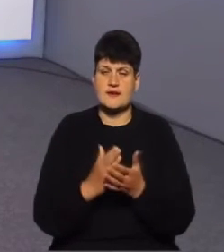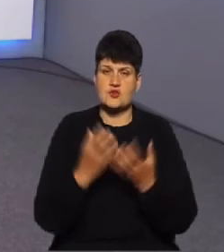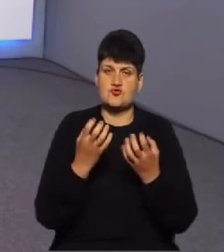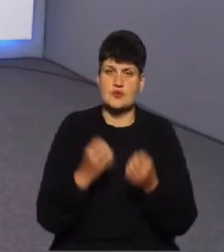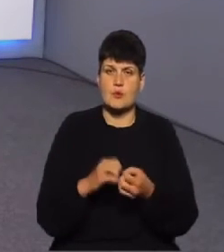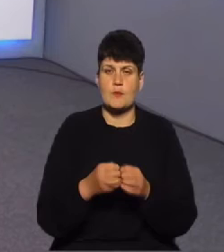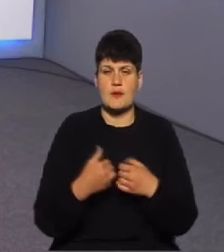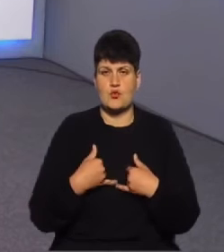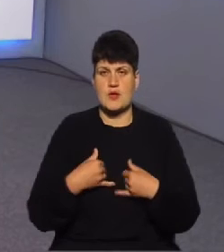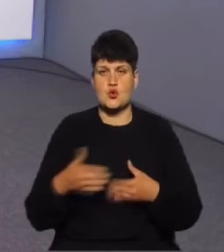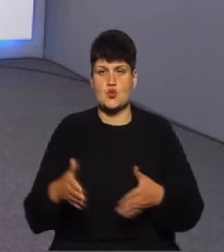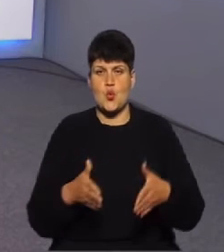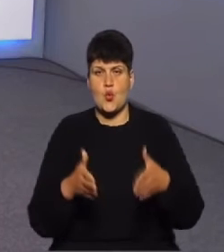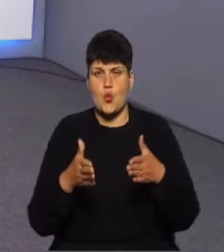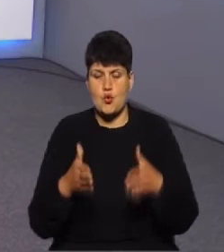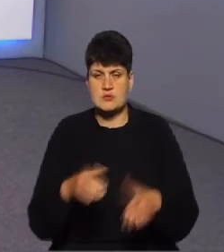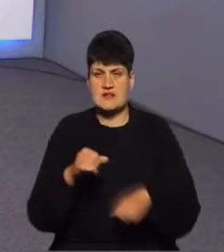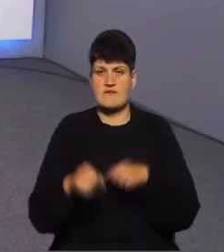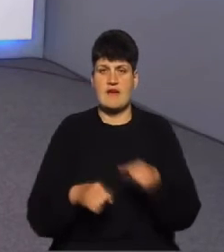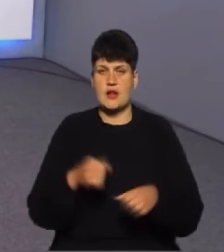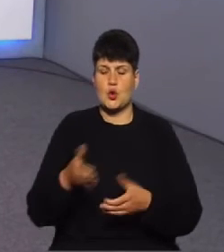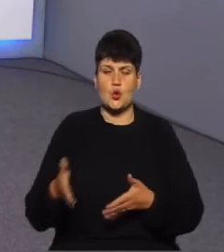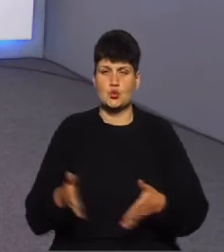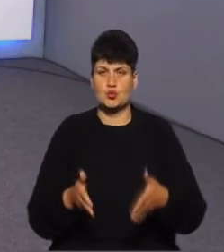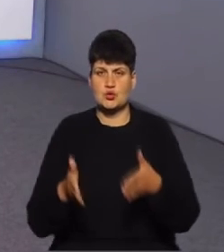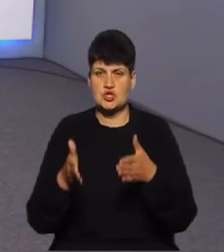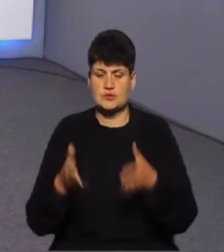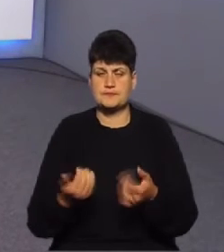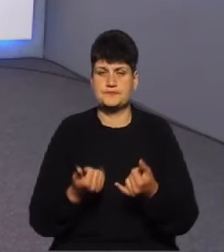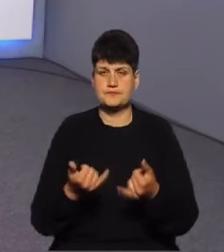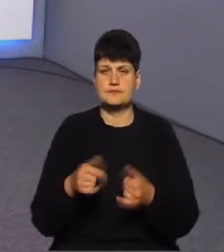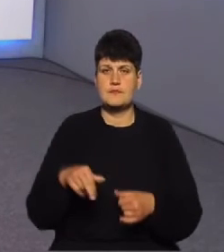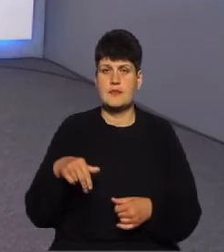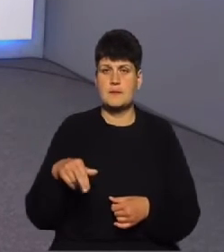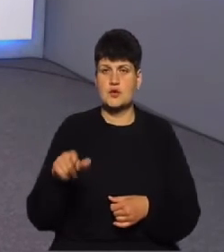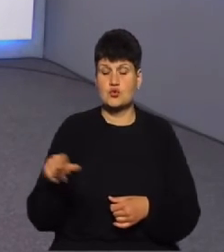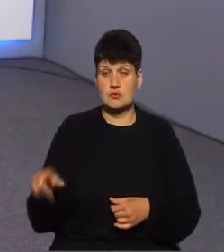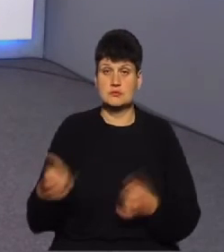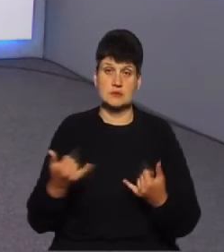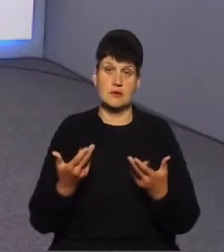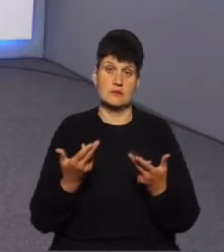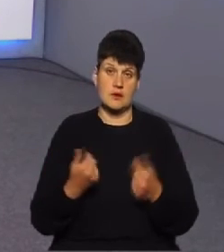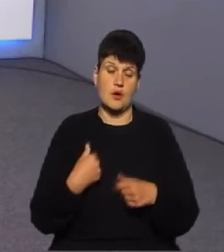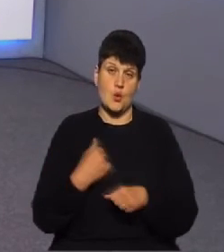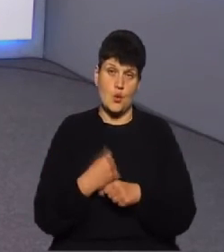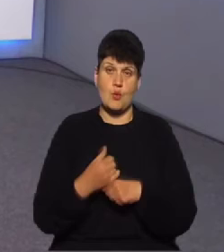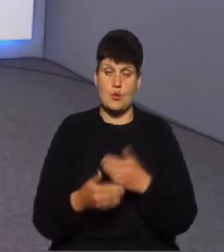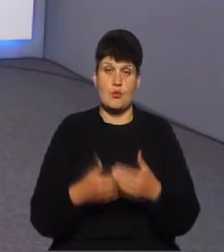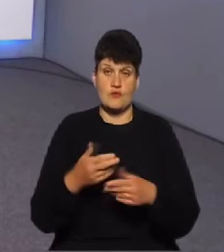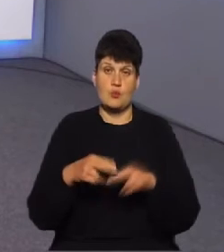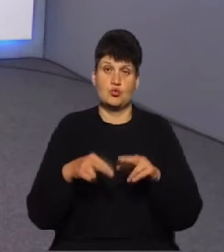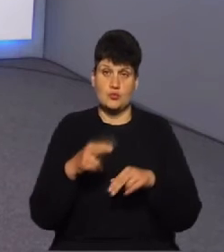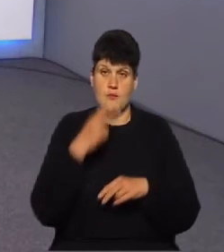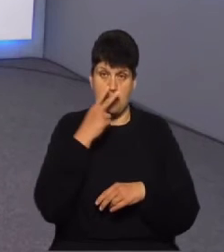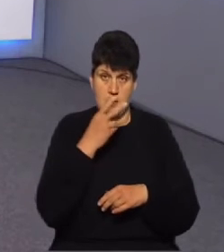дорогами, з велодоріжками, взагалі для оцих, для пішоходів, для всього решти. Тобто зараз так, ми робимо крок вперед, вони будуються, ми бачимо,